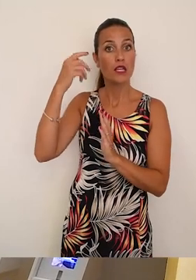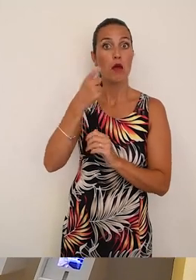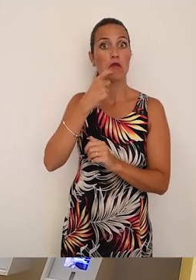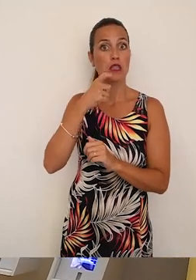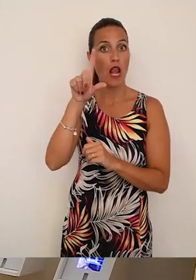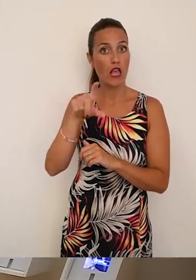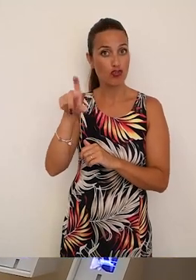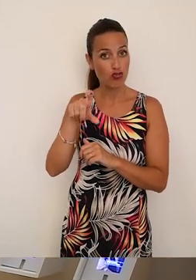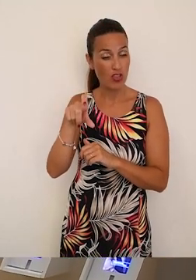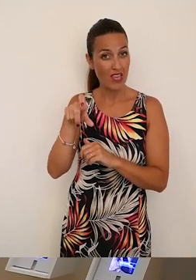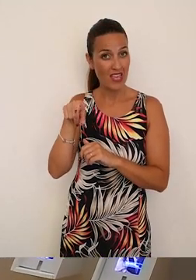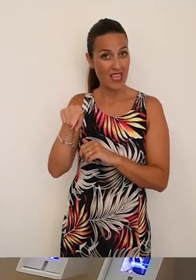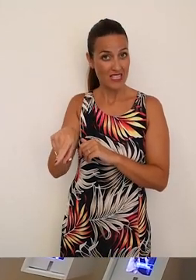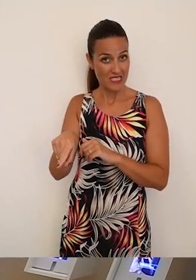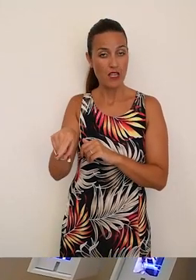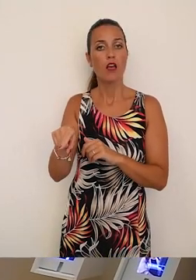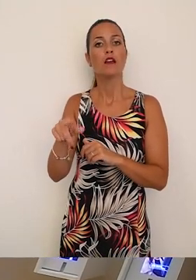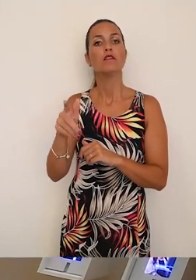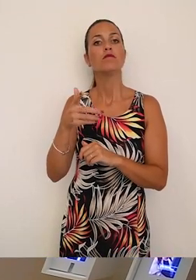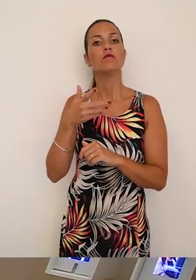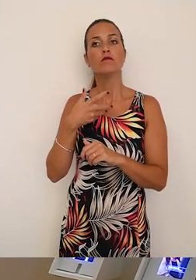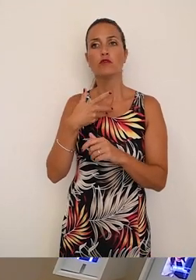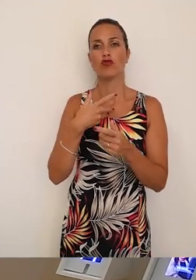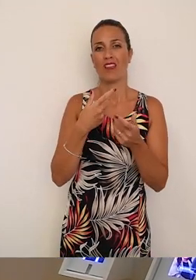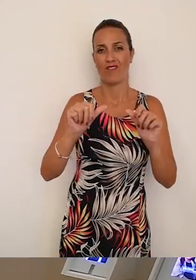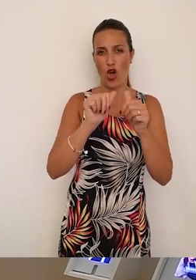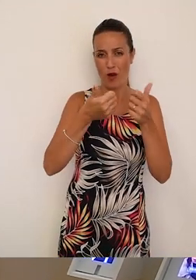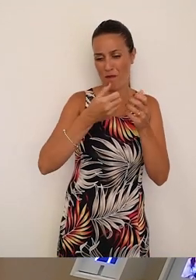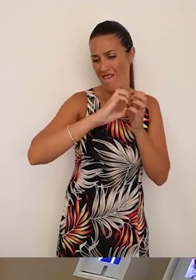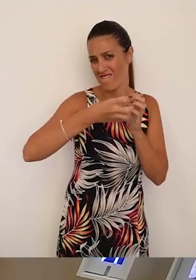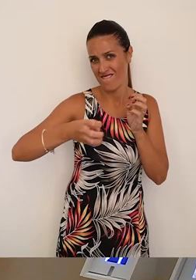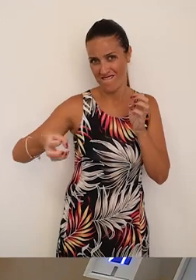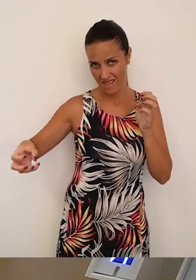vari i richiami alla storia del paesaggio, del design e dell'architettura.